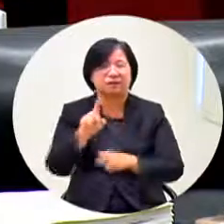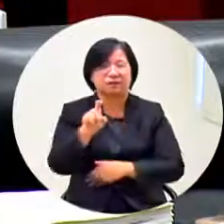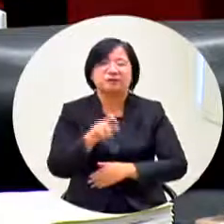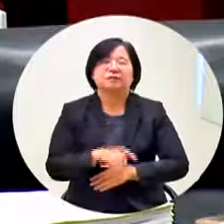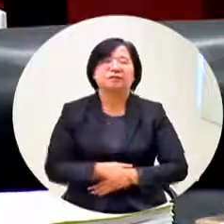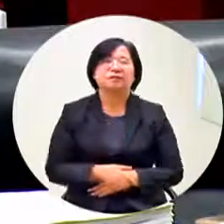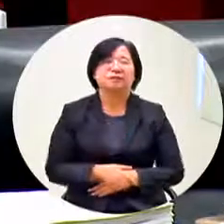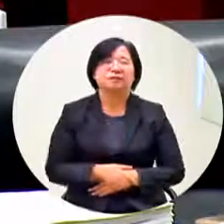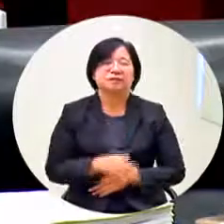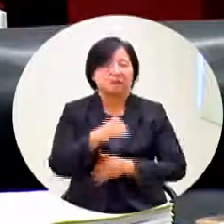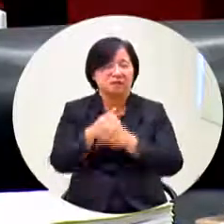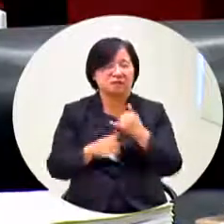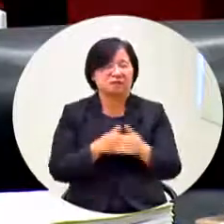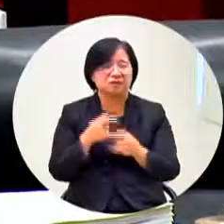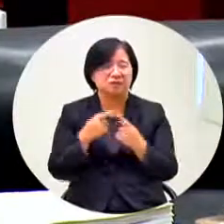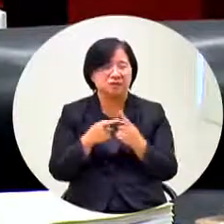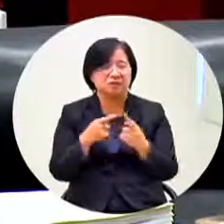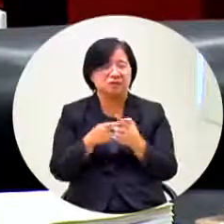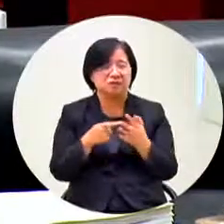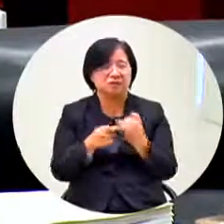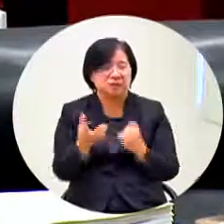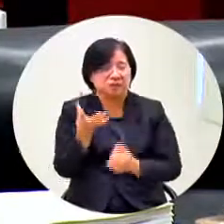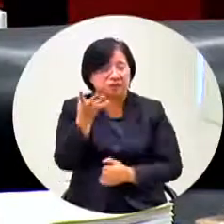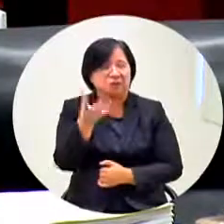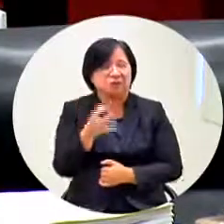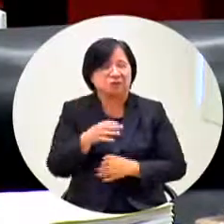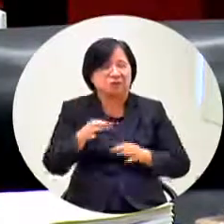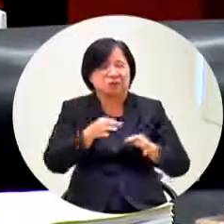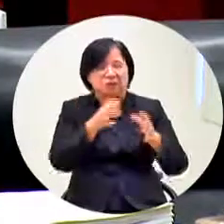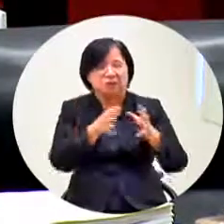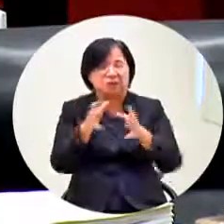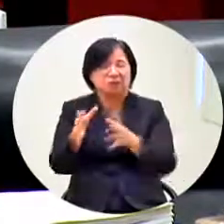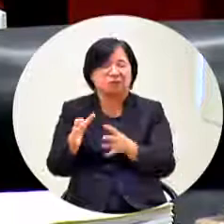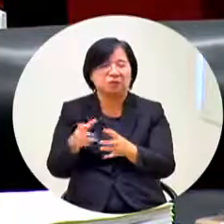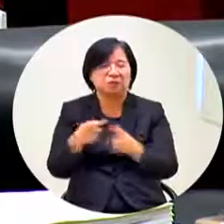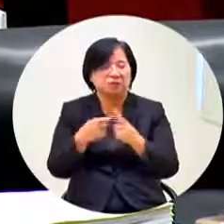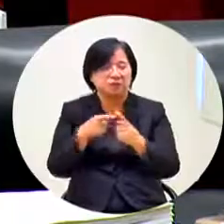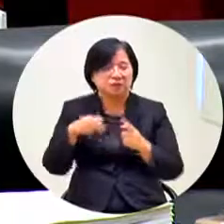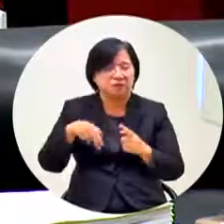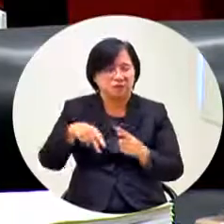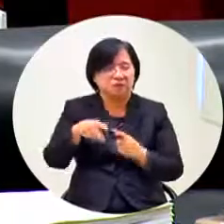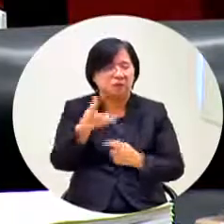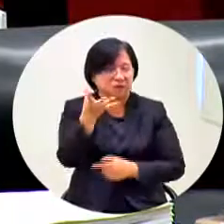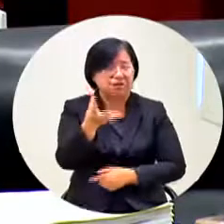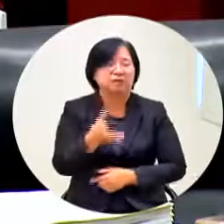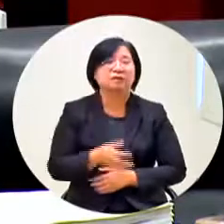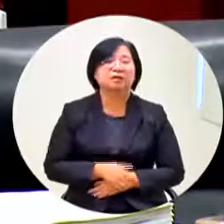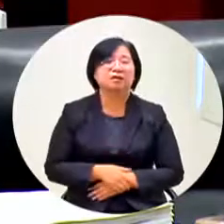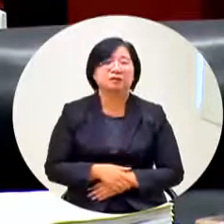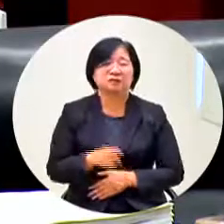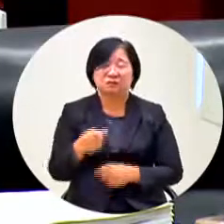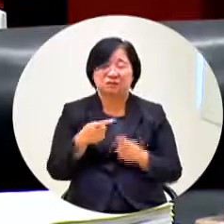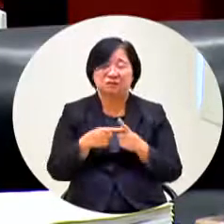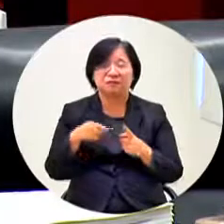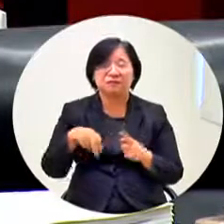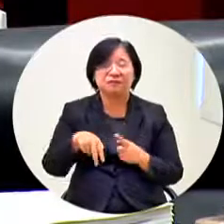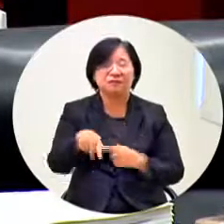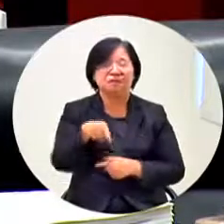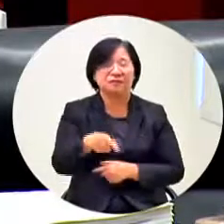生活机能密集的地方，为什么不做，而且行人蛮多的，我希望拜托你们这个人行道赶紧搞完处